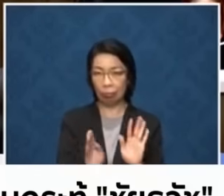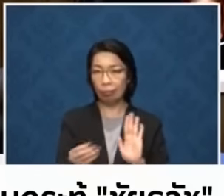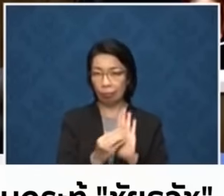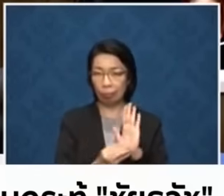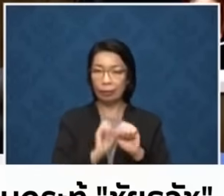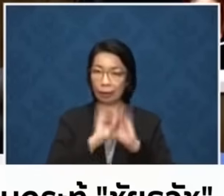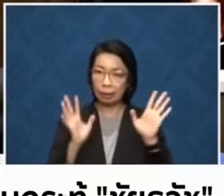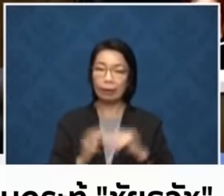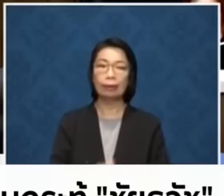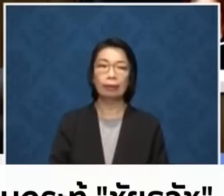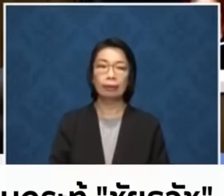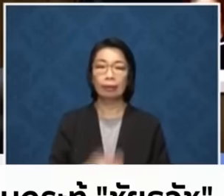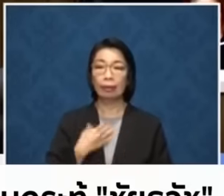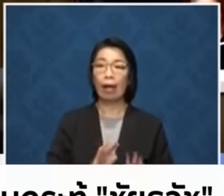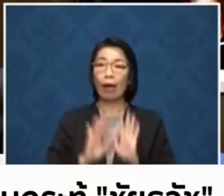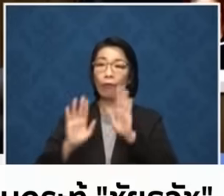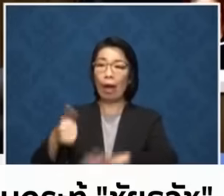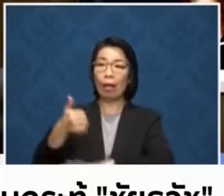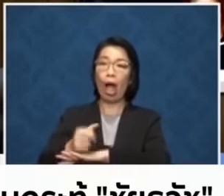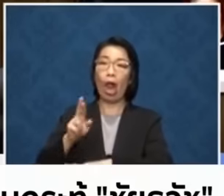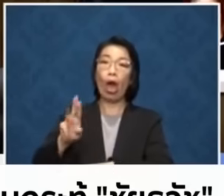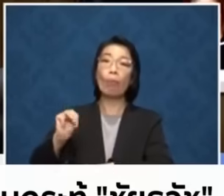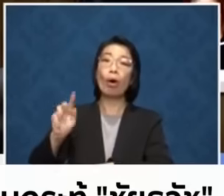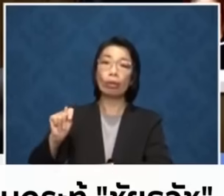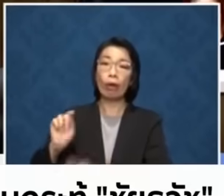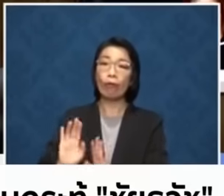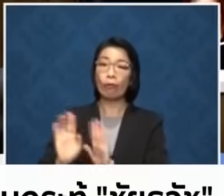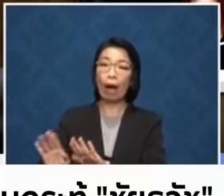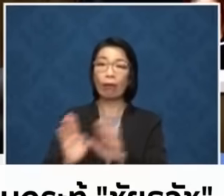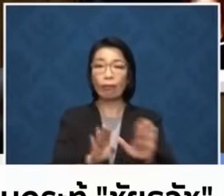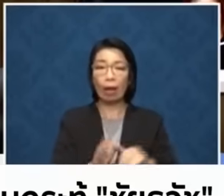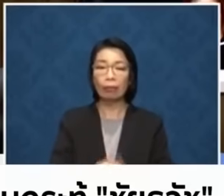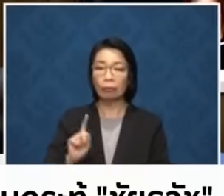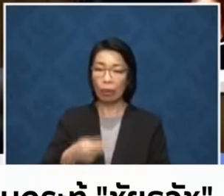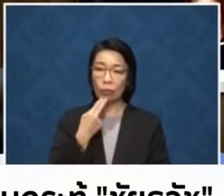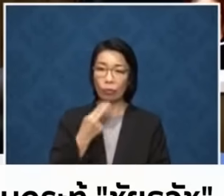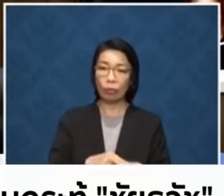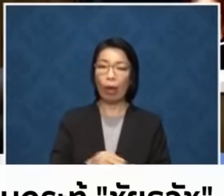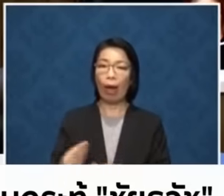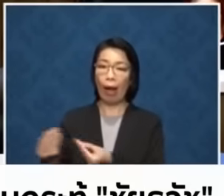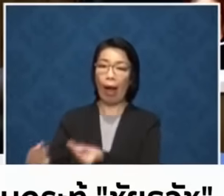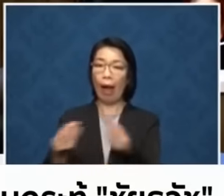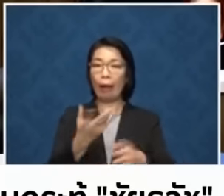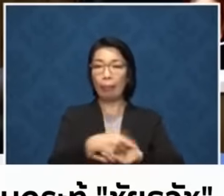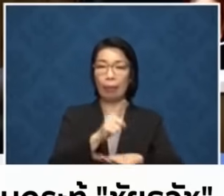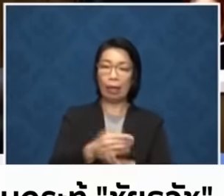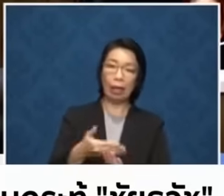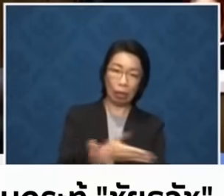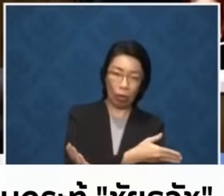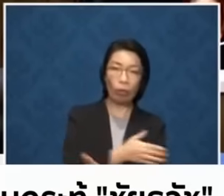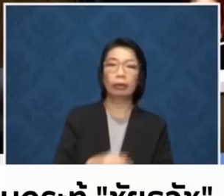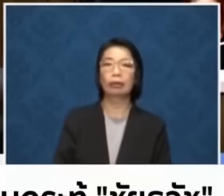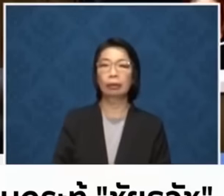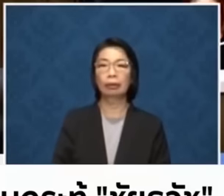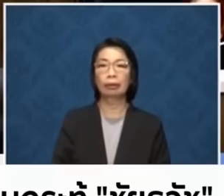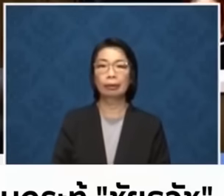าแล้วก็บอกประธานครับผมประท้วงท่านประธานเลยเนี่ยคือบางทีประธานเนี่ยก็คือเรียกว่าหนังหน้าไฟเวลาเขาจะมีประเด็นกันเขาก็บางที